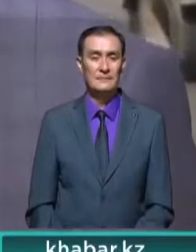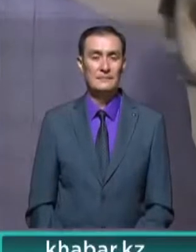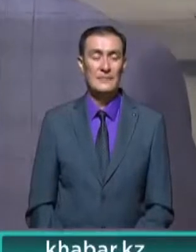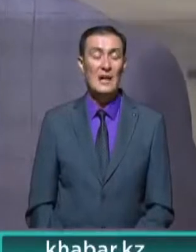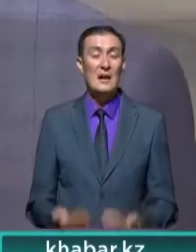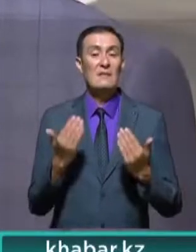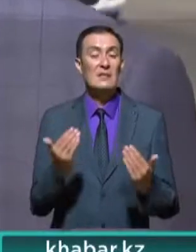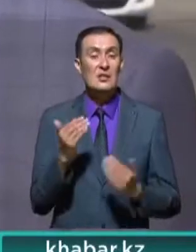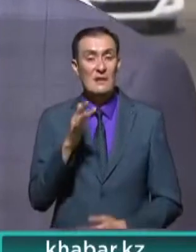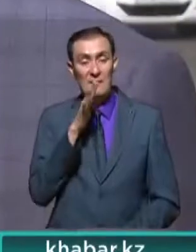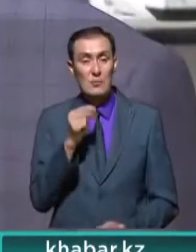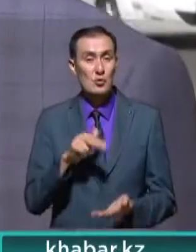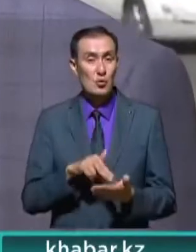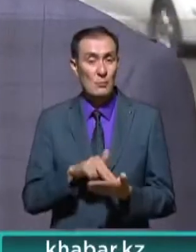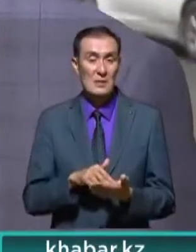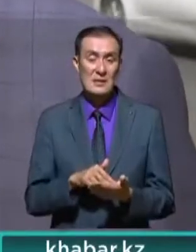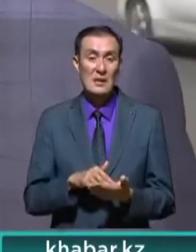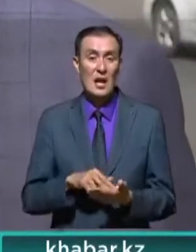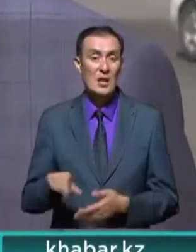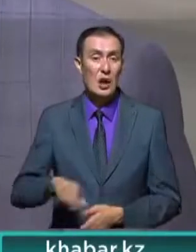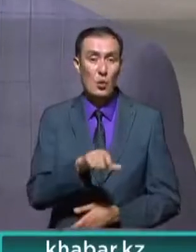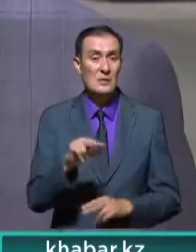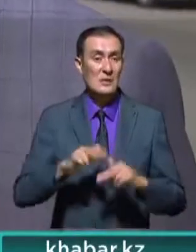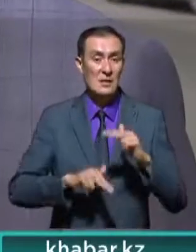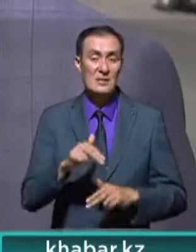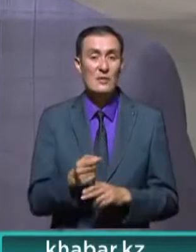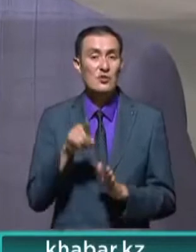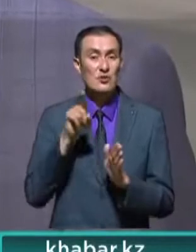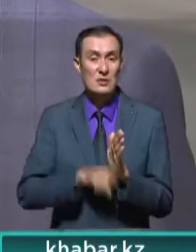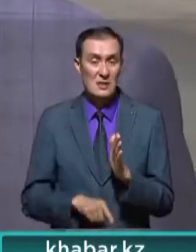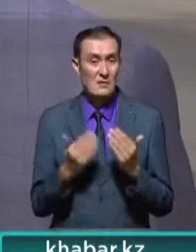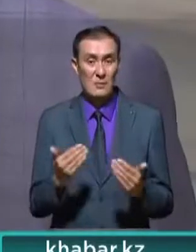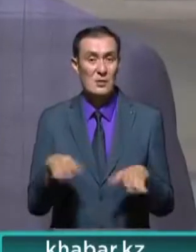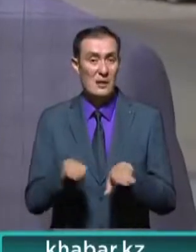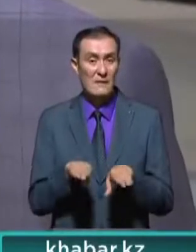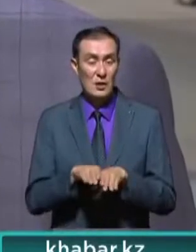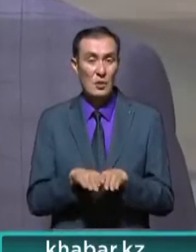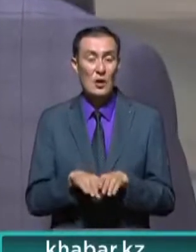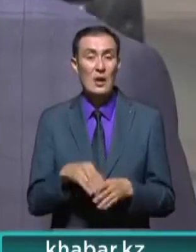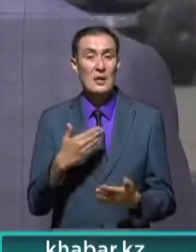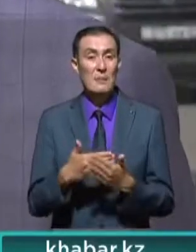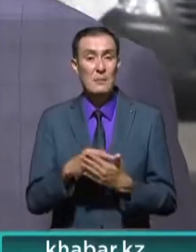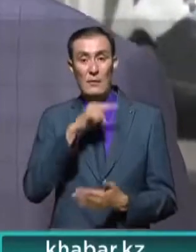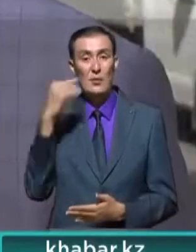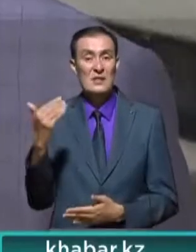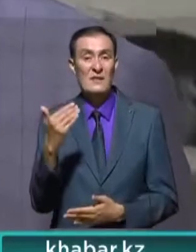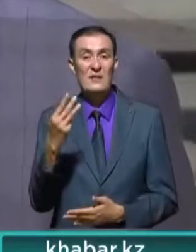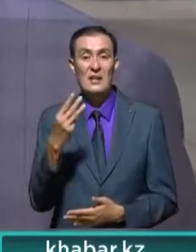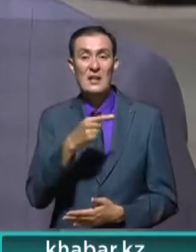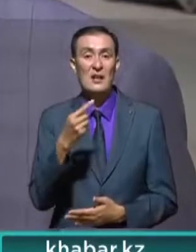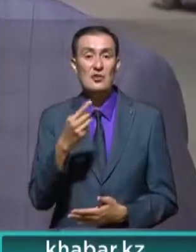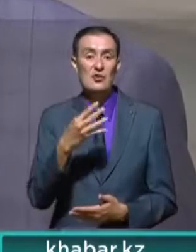В настоящее время цены на тарифы дорожного строительства очень низкие. По сравнению с СНГ, Россией в 3 раза, в 4 раза